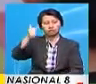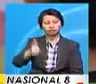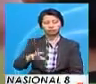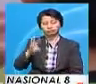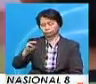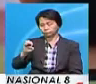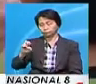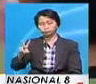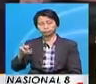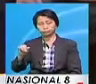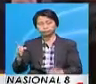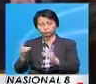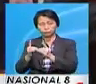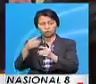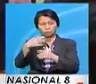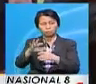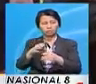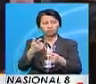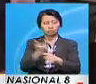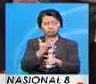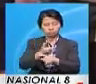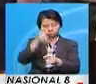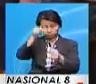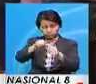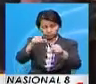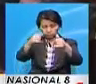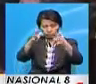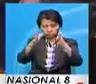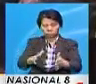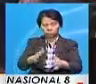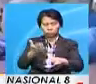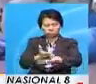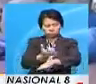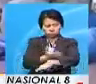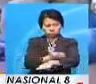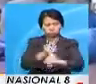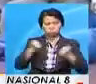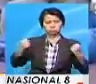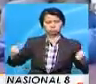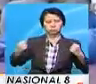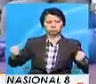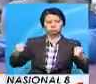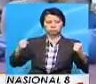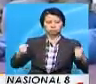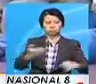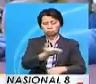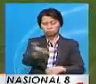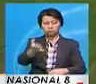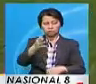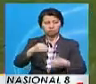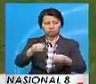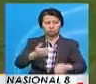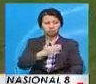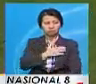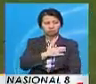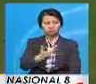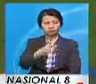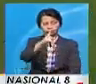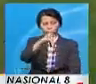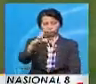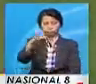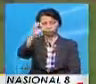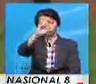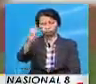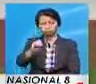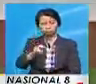yang ditemui selepas sesi latihan ini juga mengingatkan para pemainnya meningkatkan kecergasan mereka juga harus memberi komitmen 100%